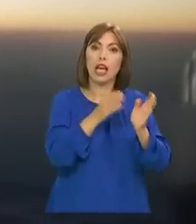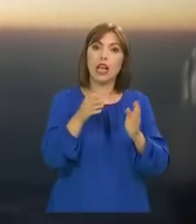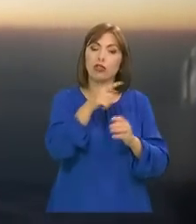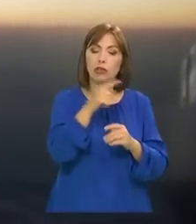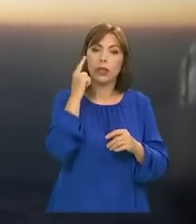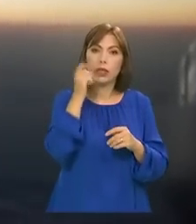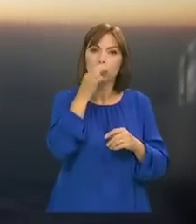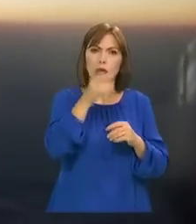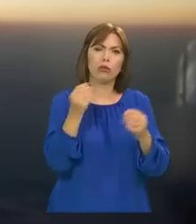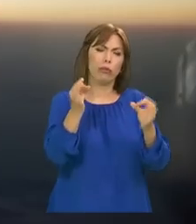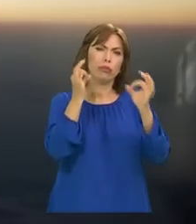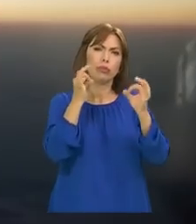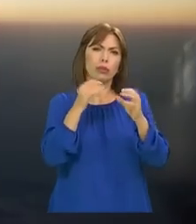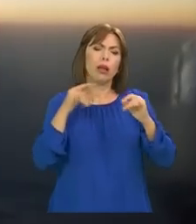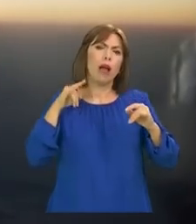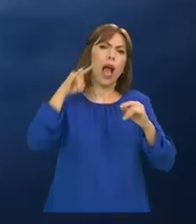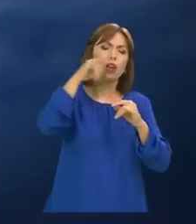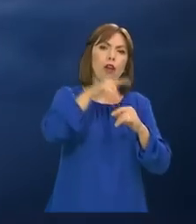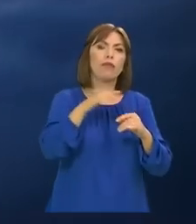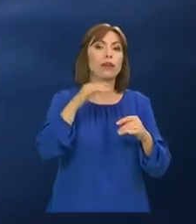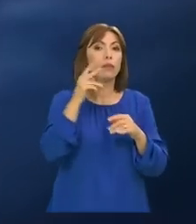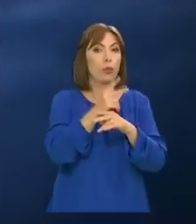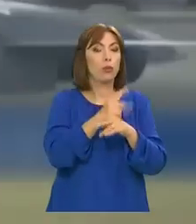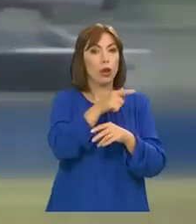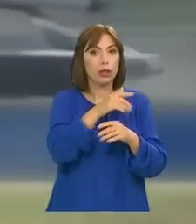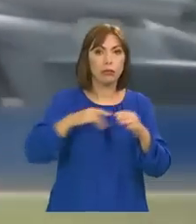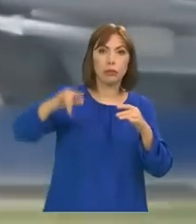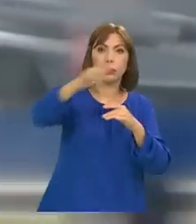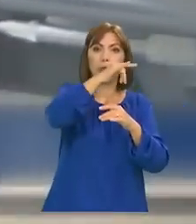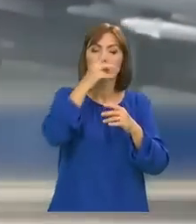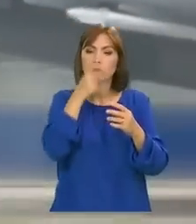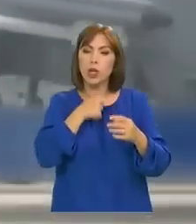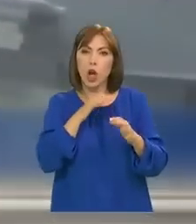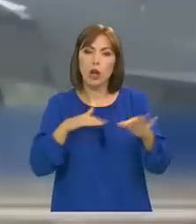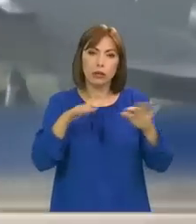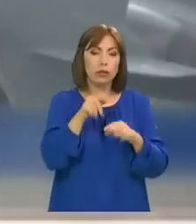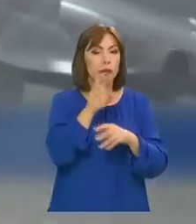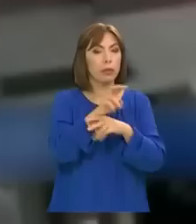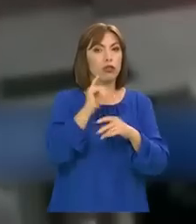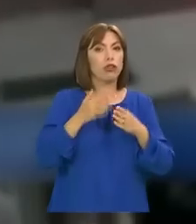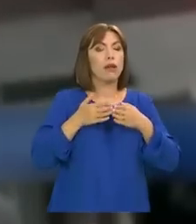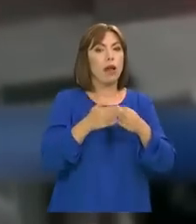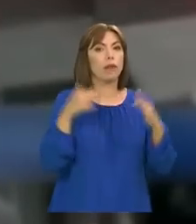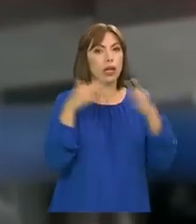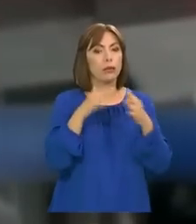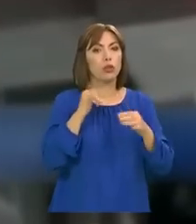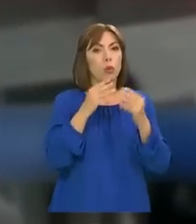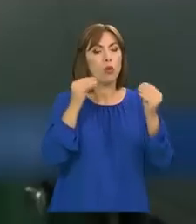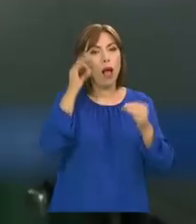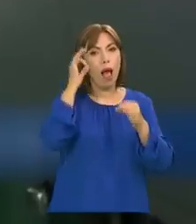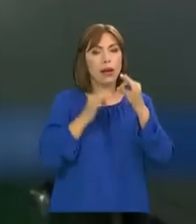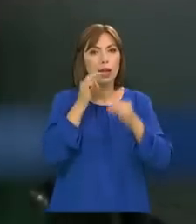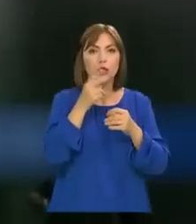cele mai performante aeronave ale Armatei Populare survolează regiunea. La manevre participă și nave de război, iar mulți analiști vorbesc